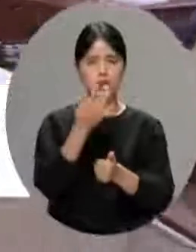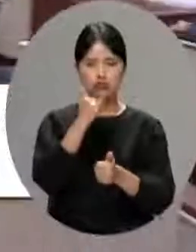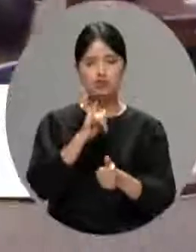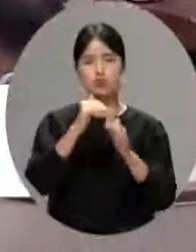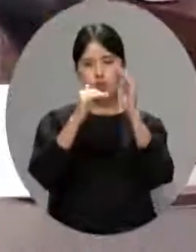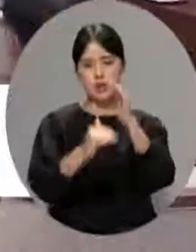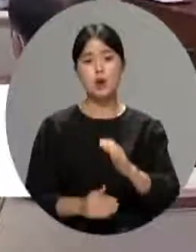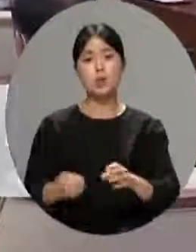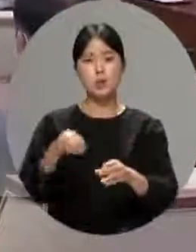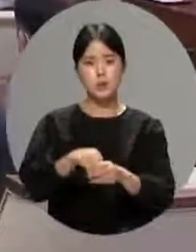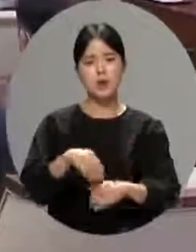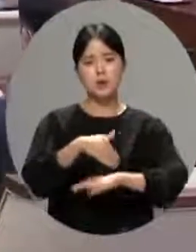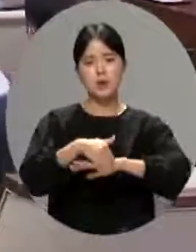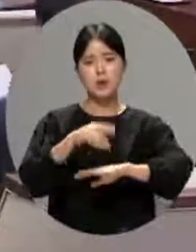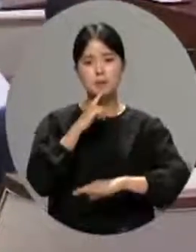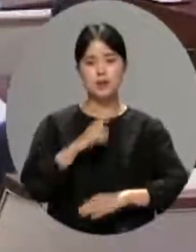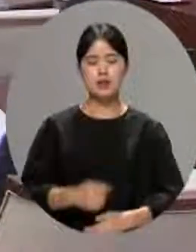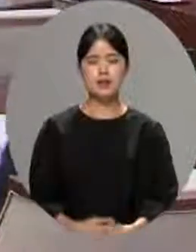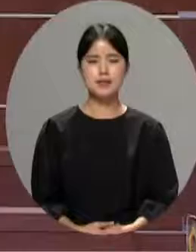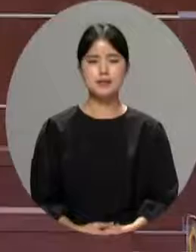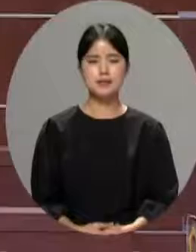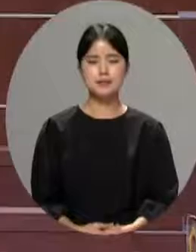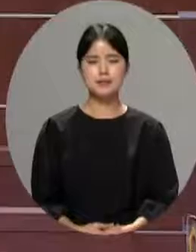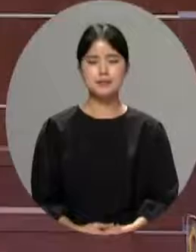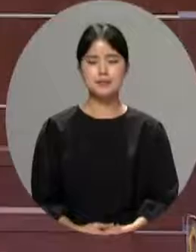하는 내용이 포함 될 전망입니다